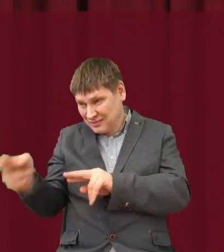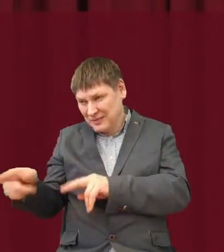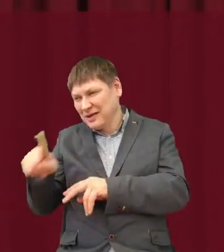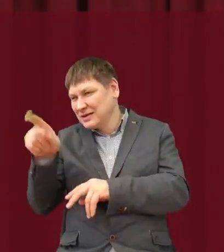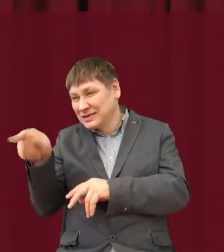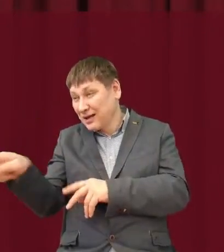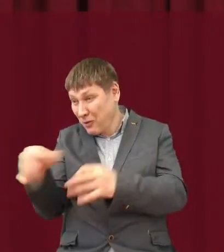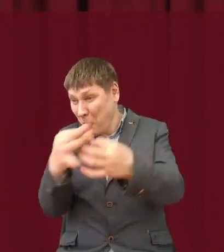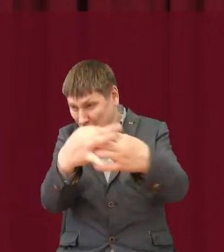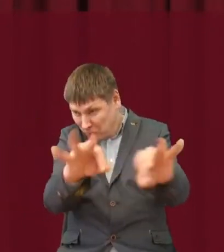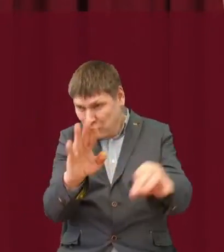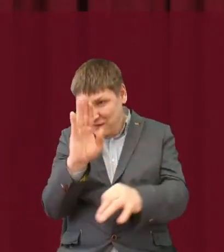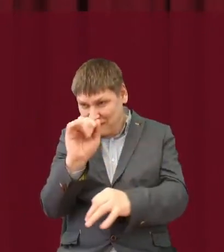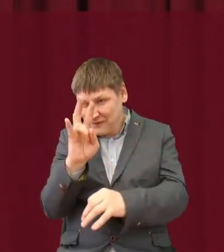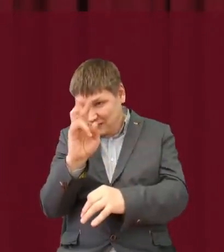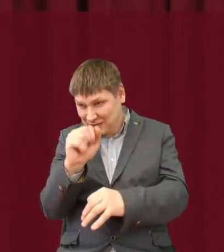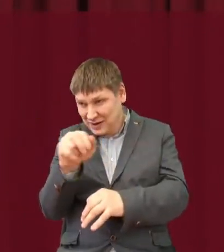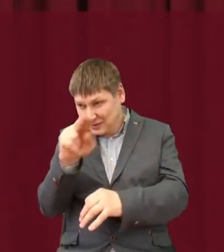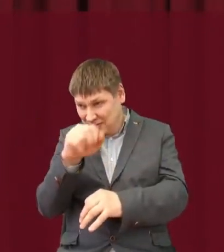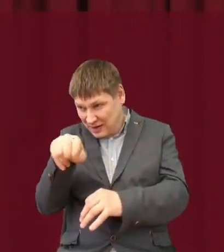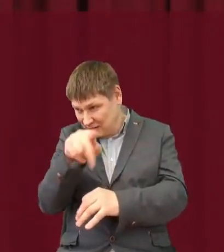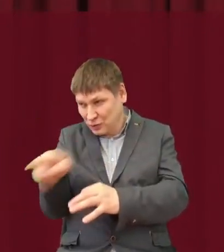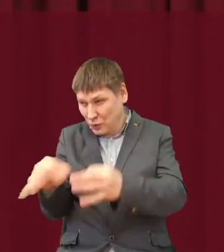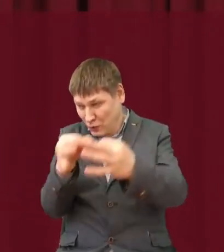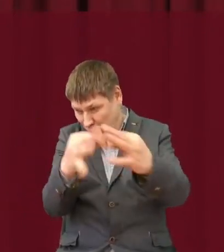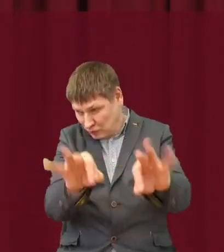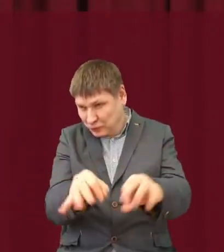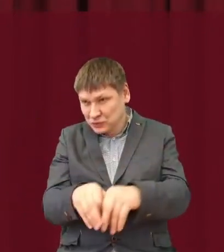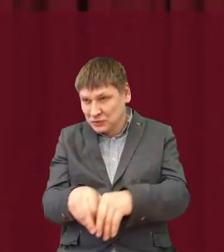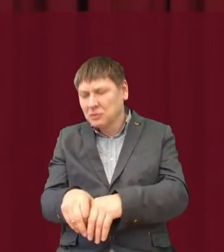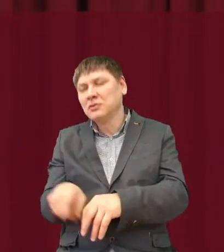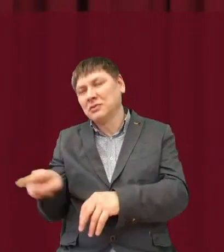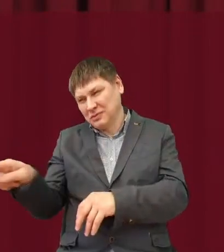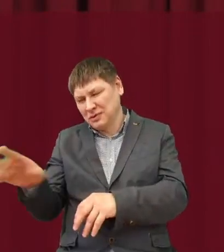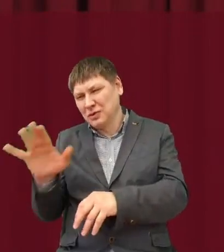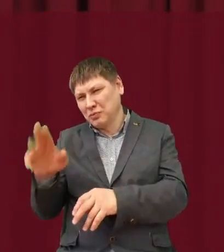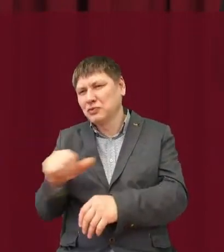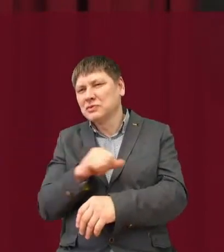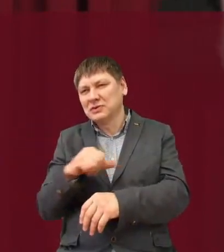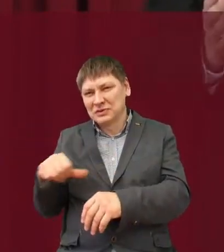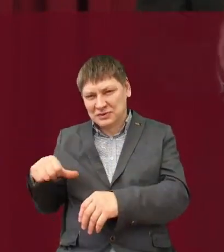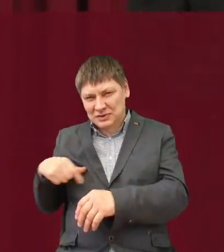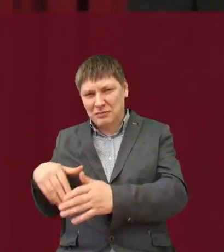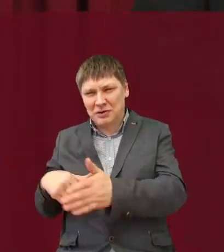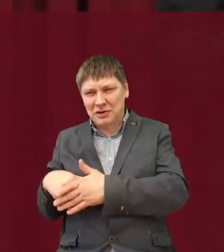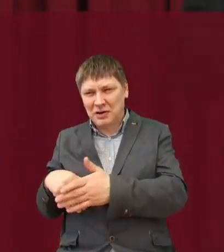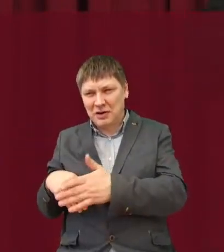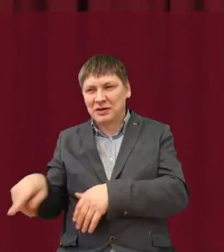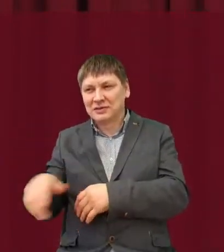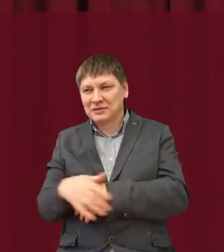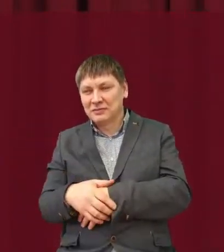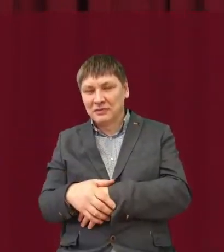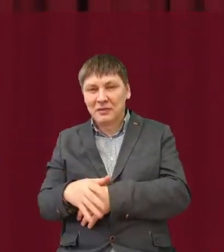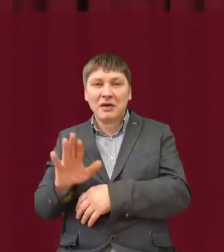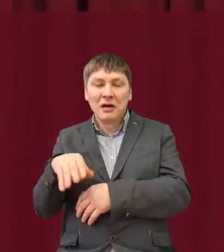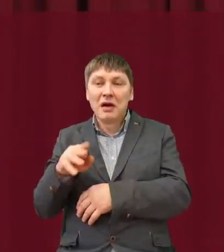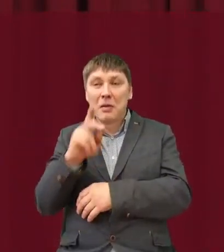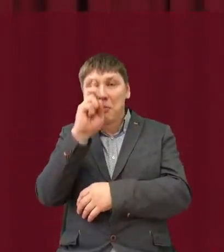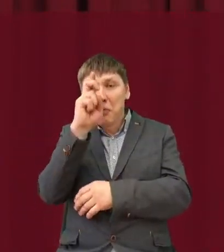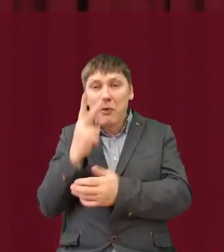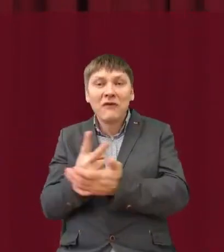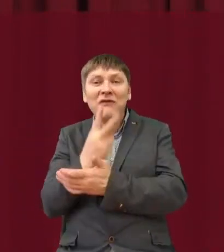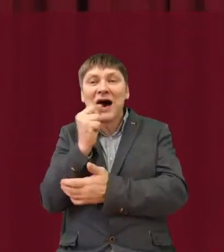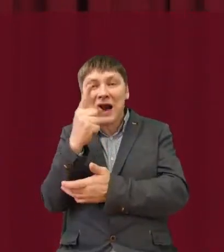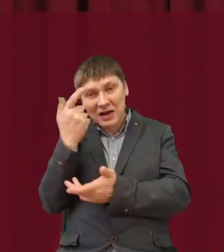что мы видим в этой истории дважды Бог явился ахаву дважды Бог благословил ахава особым